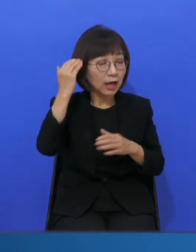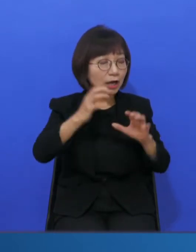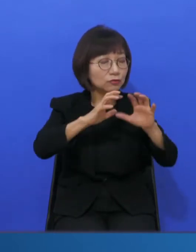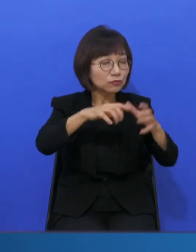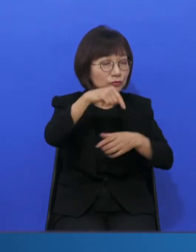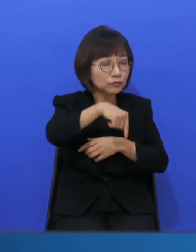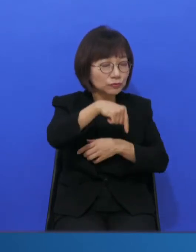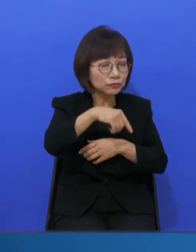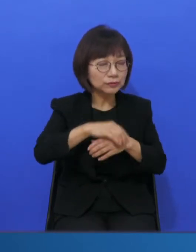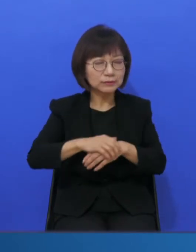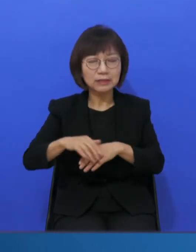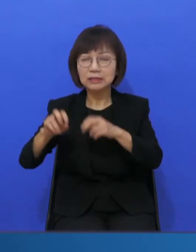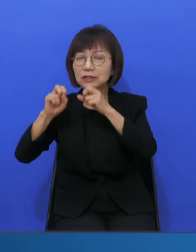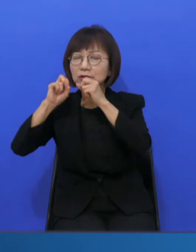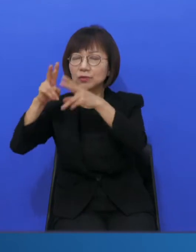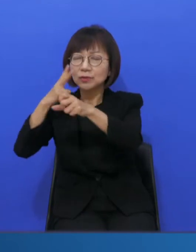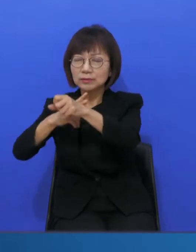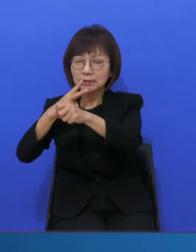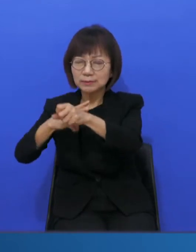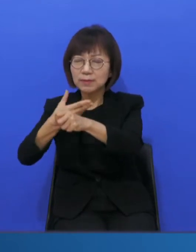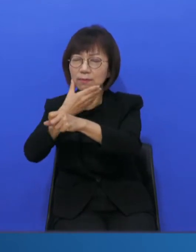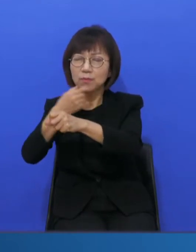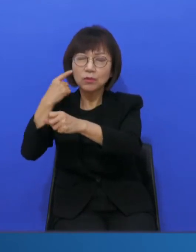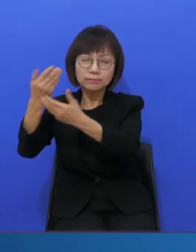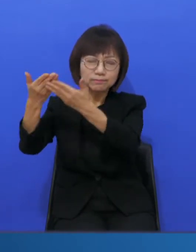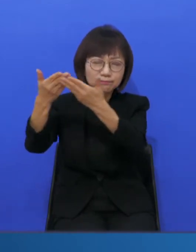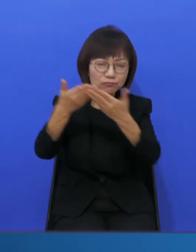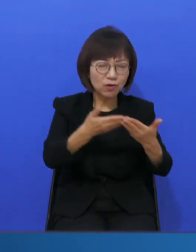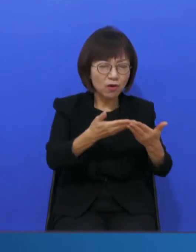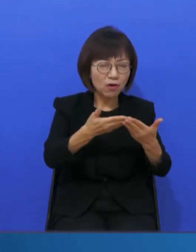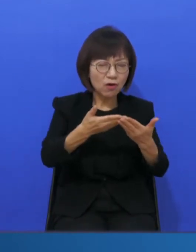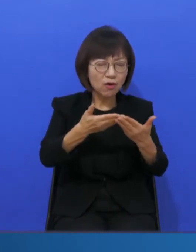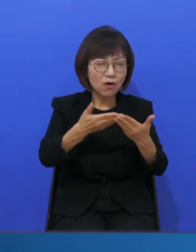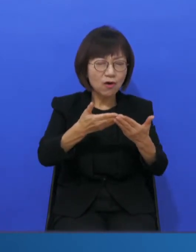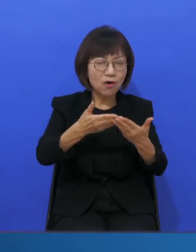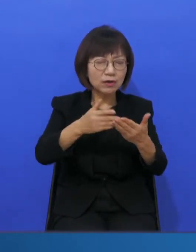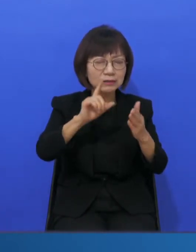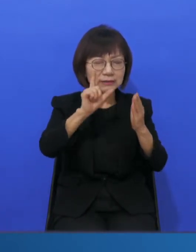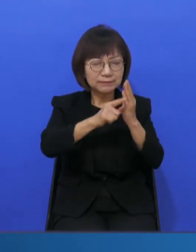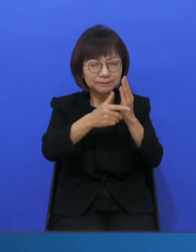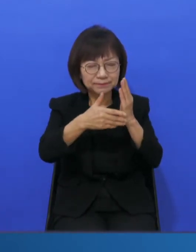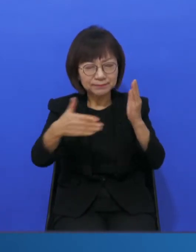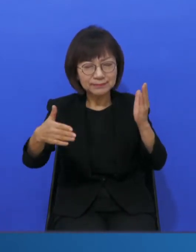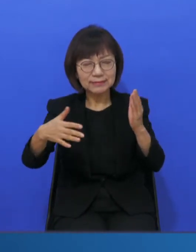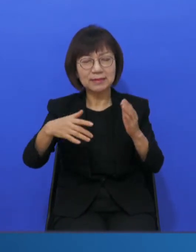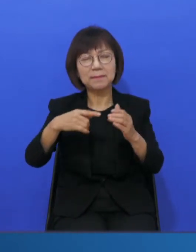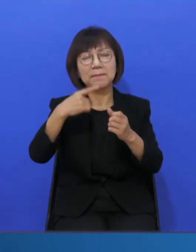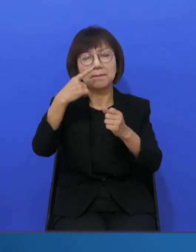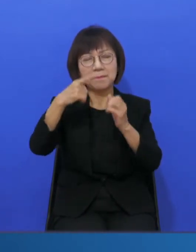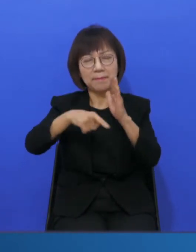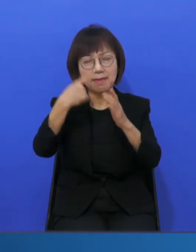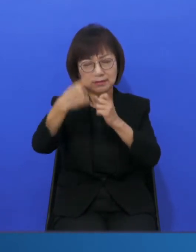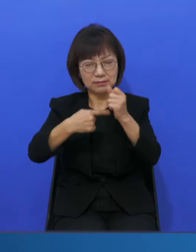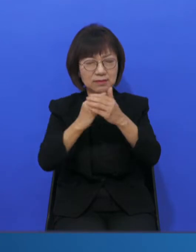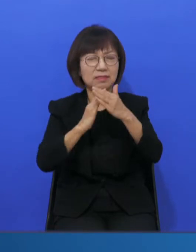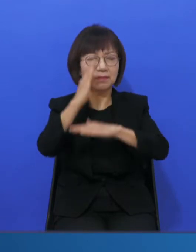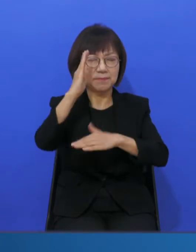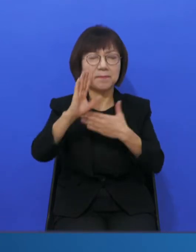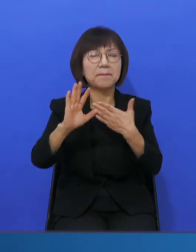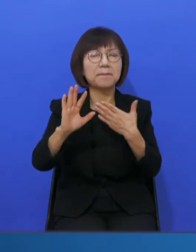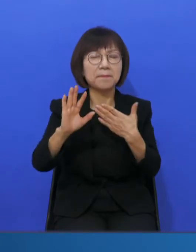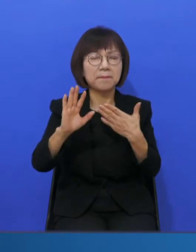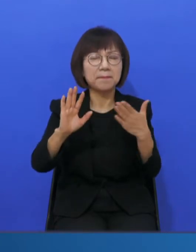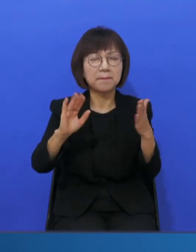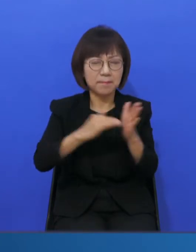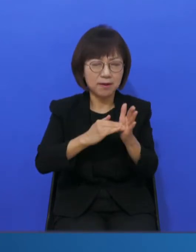의해 복음이 빛이 비춰진 지 한 세기가 넘었습니다. Lord, it has been a century since the light of the gospel has been shed by the missionaries in this